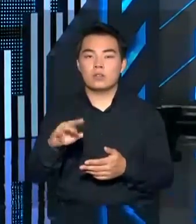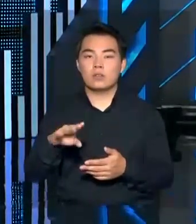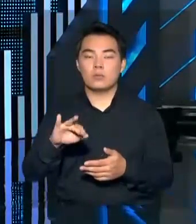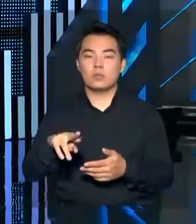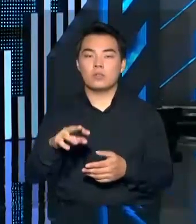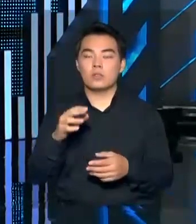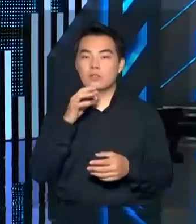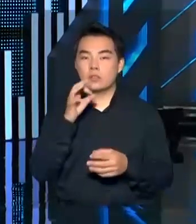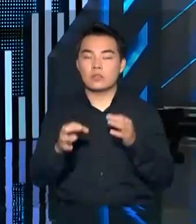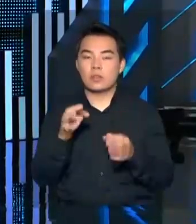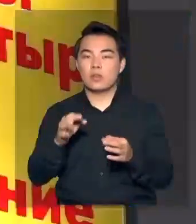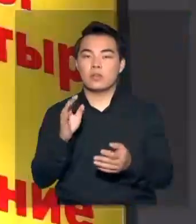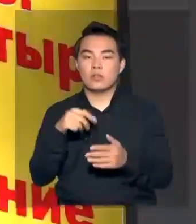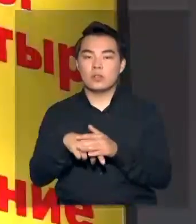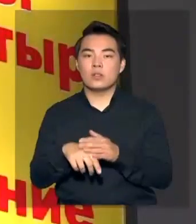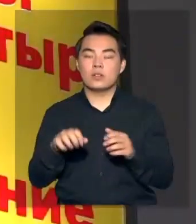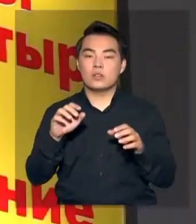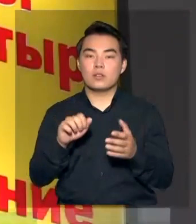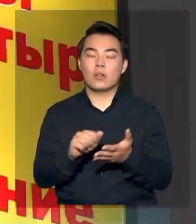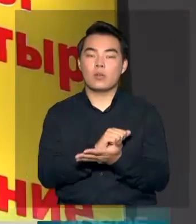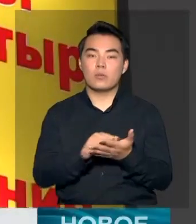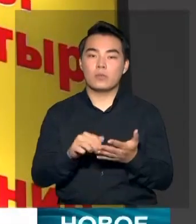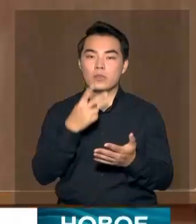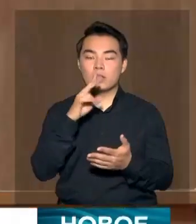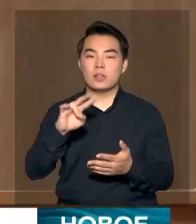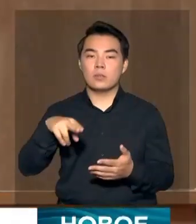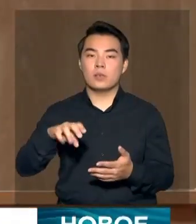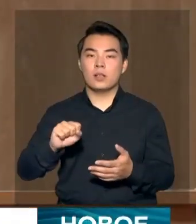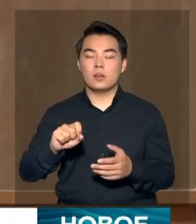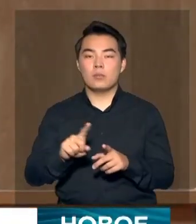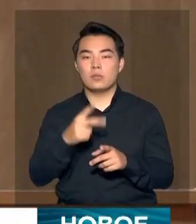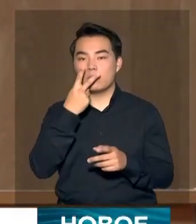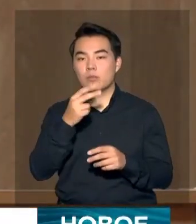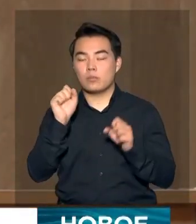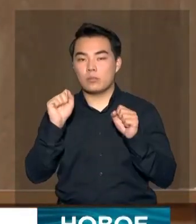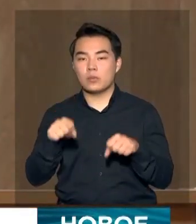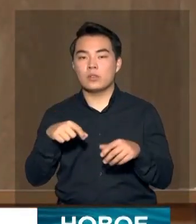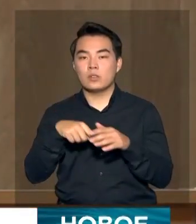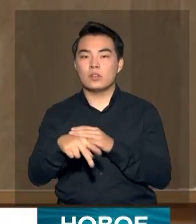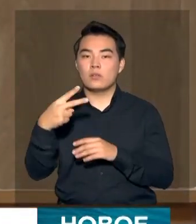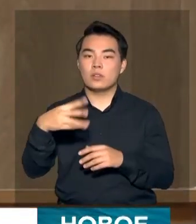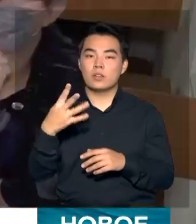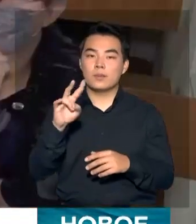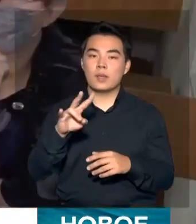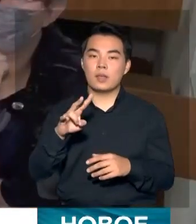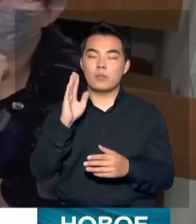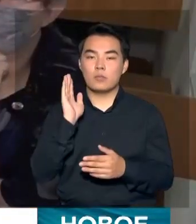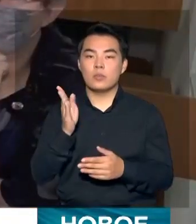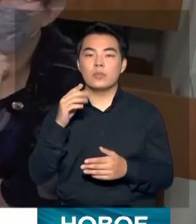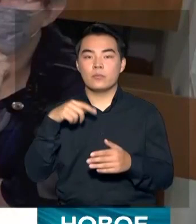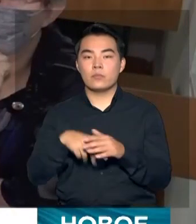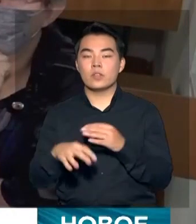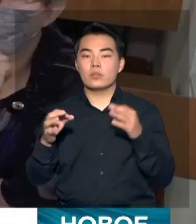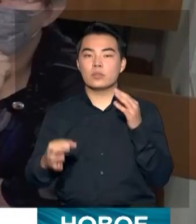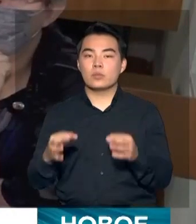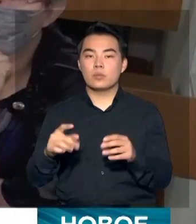Конституционным советом. Документ размещен на сайте «Открытые НПА» для публичного обсуждения, которое продлится до 24 ноября.